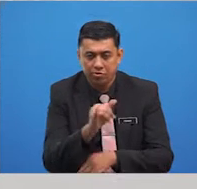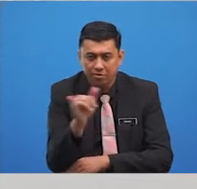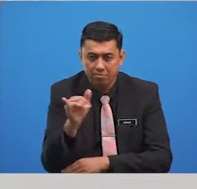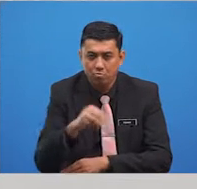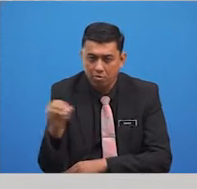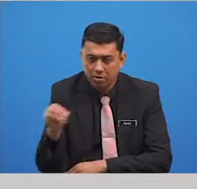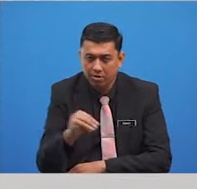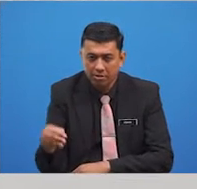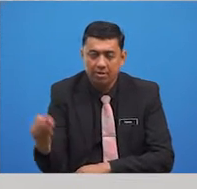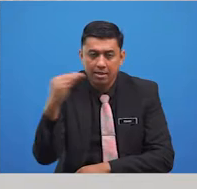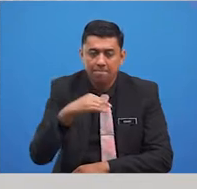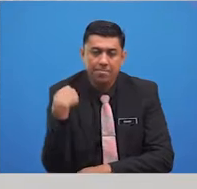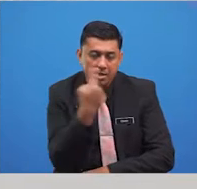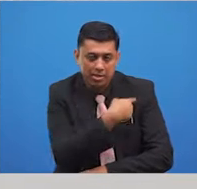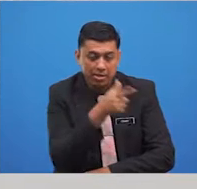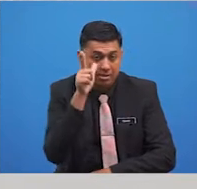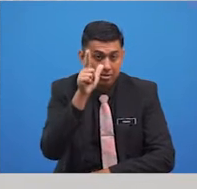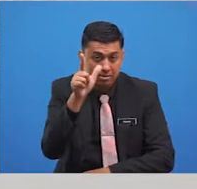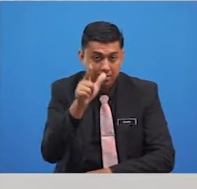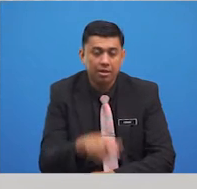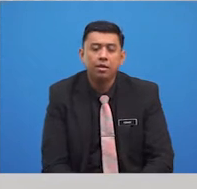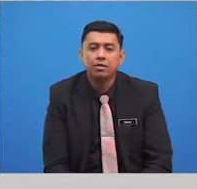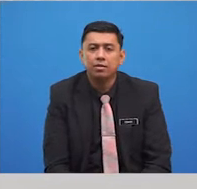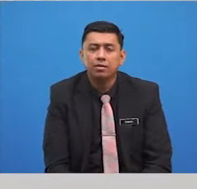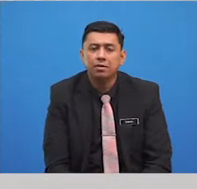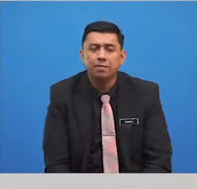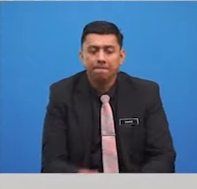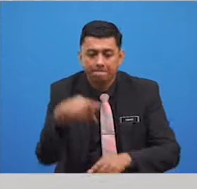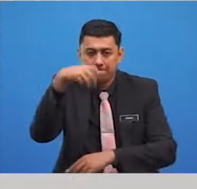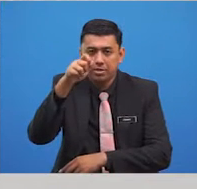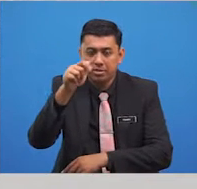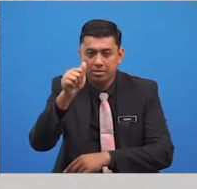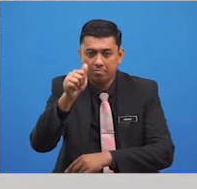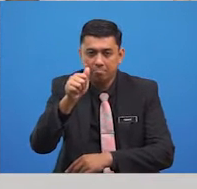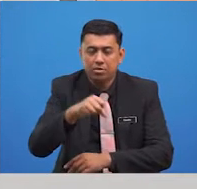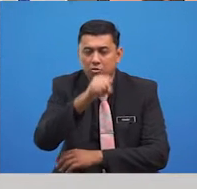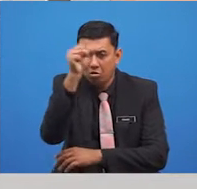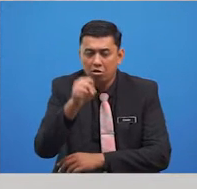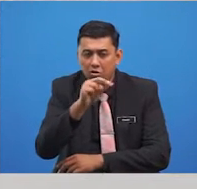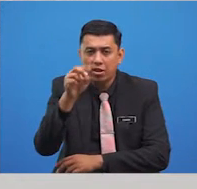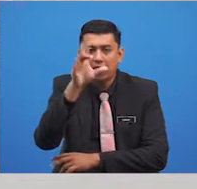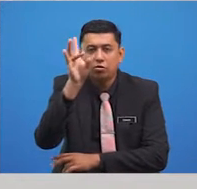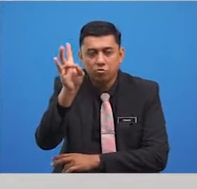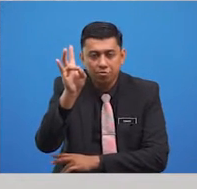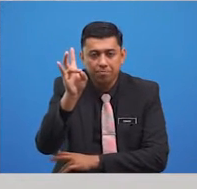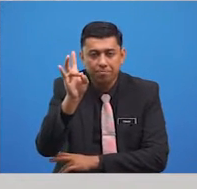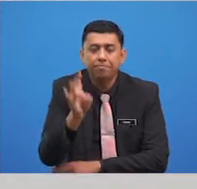Seterusnya murid-murid, mari kita lihat paparan peta yang ditayangkan untuk soalan